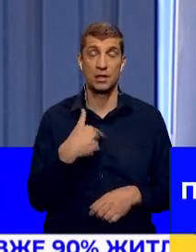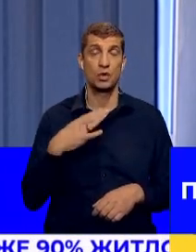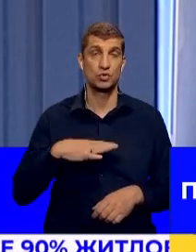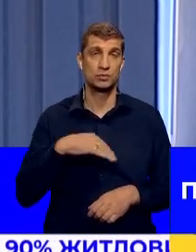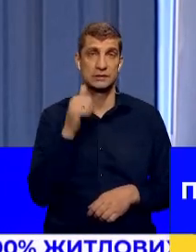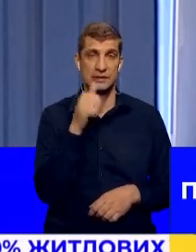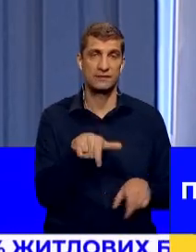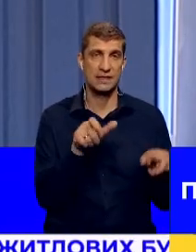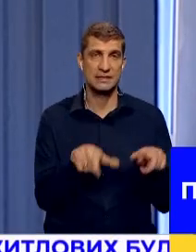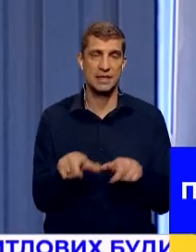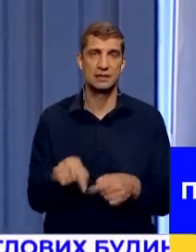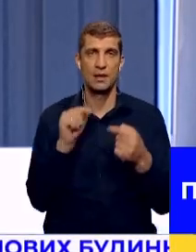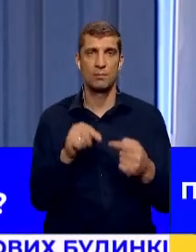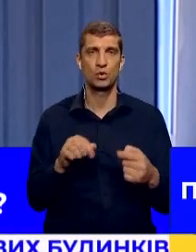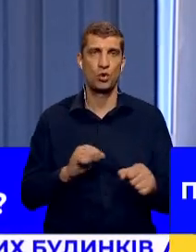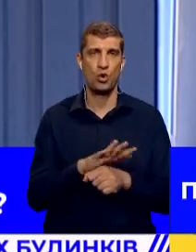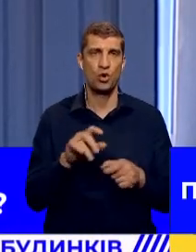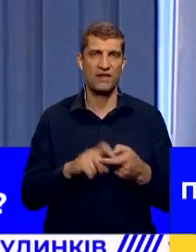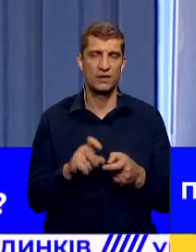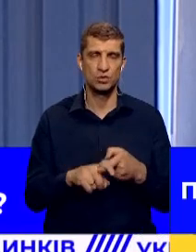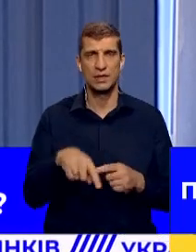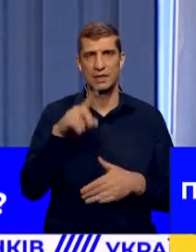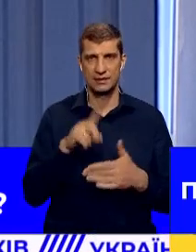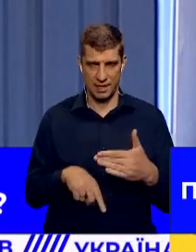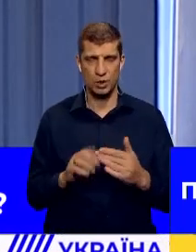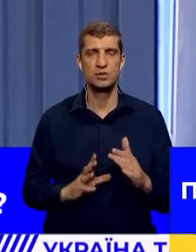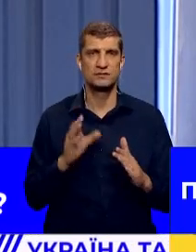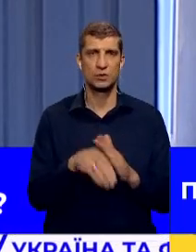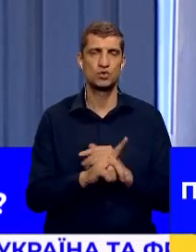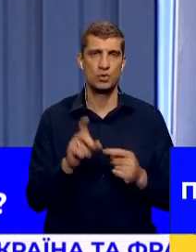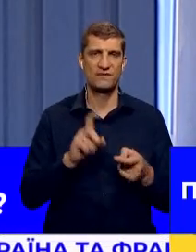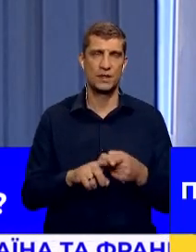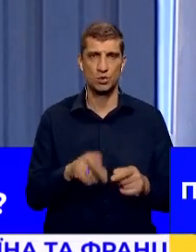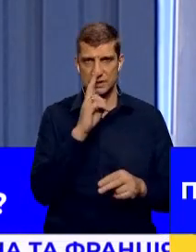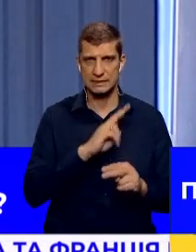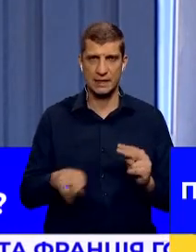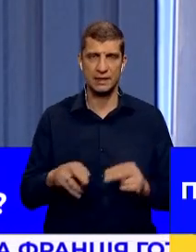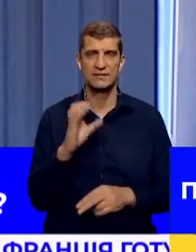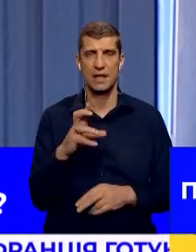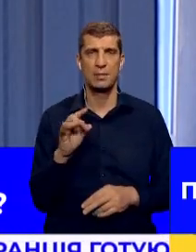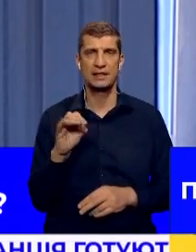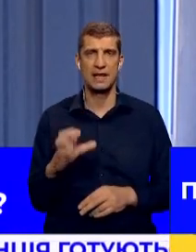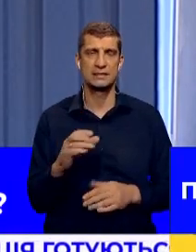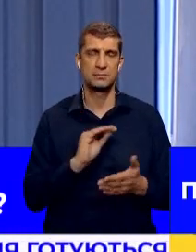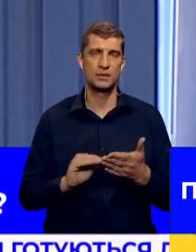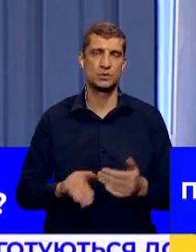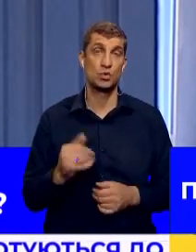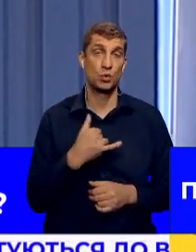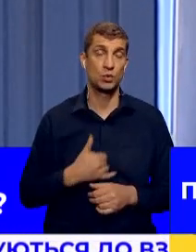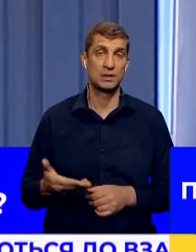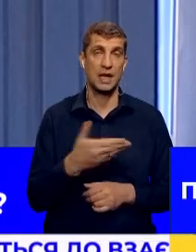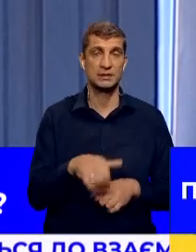завтра санкцій проти коронавірусу. Надіюсь, ведуть, щоб вірус зник. Світлана Бранделіс пише, що у